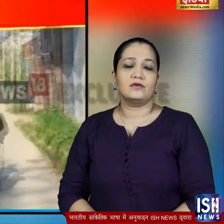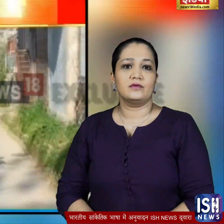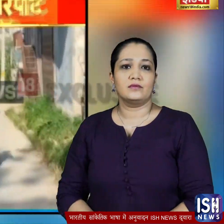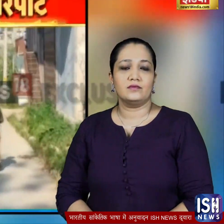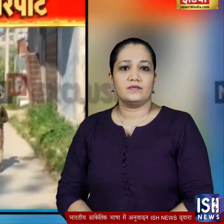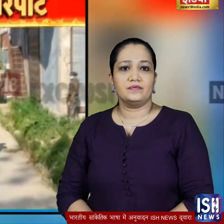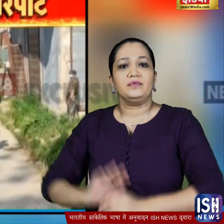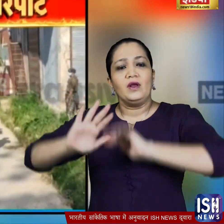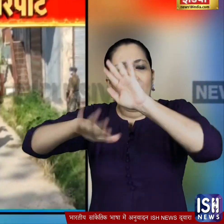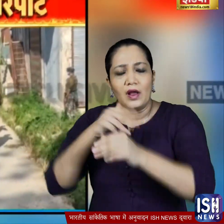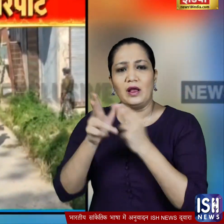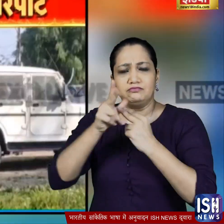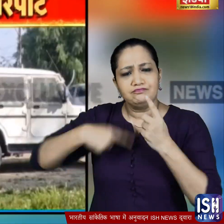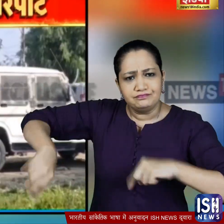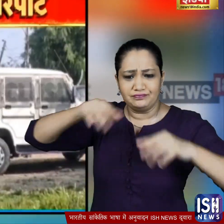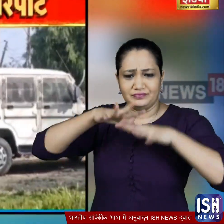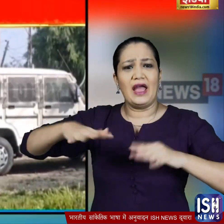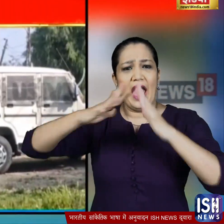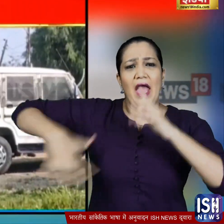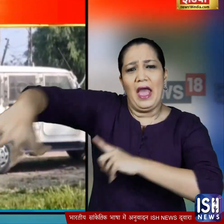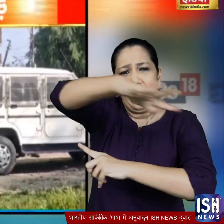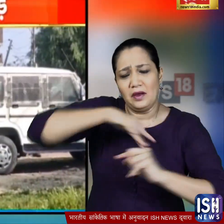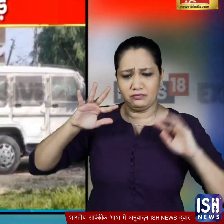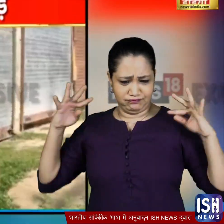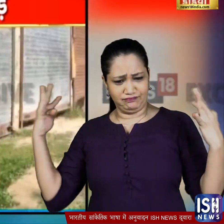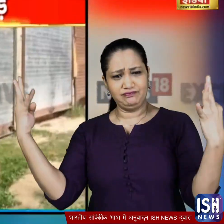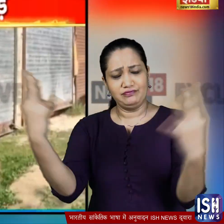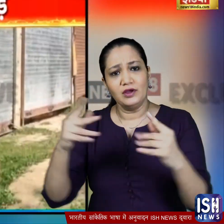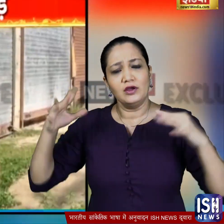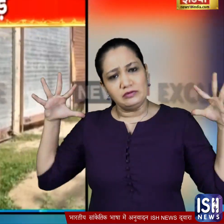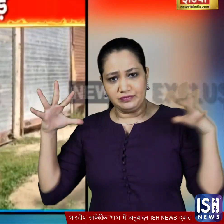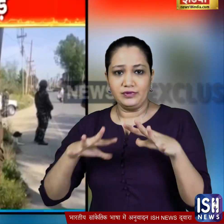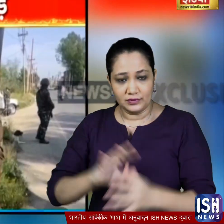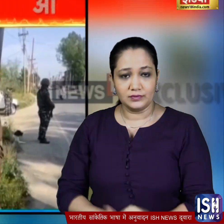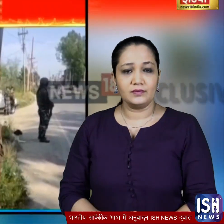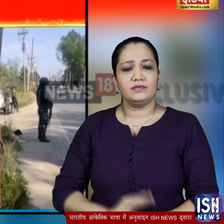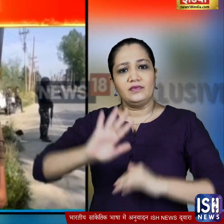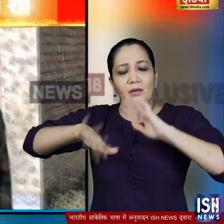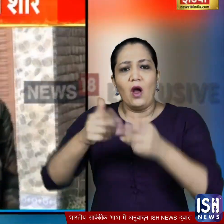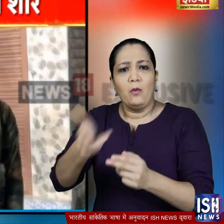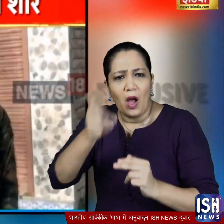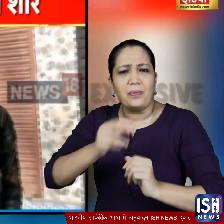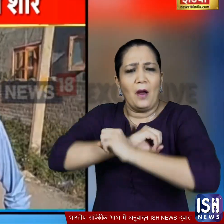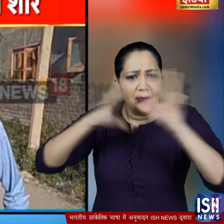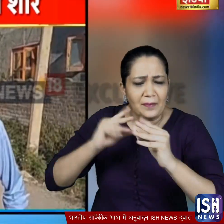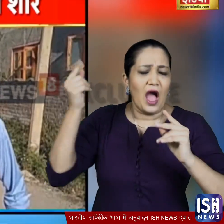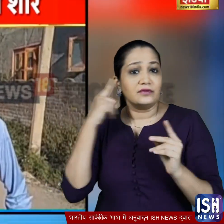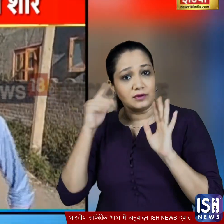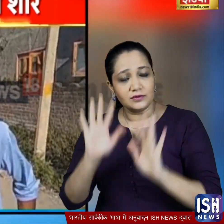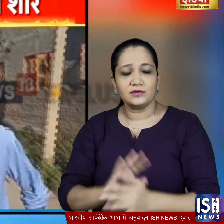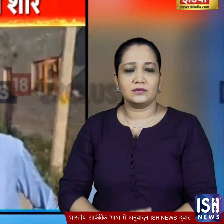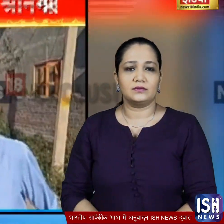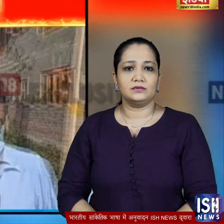बाद सुरक्षा बल ने पूरे इलाके को घेर लिया और आतंकियों की घेराबंदी कर दी। थोड़ी ही देर में गोलीबारी और धमाकों की आवाजें गूंजने लगी।